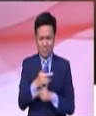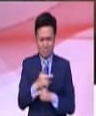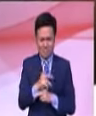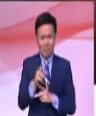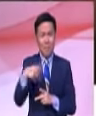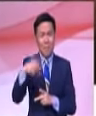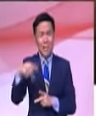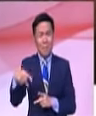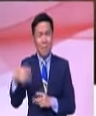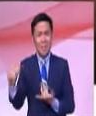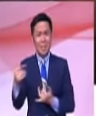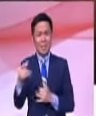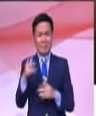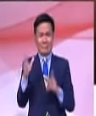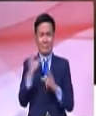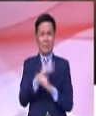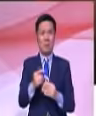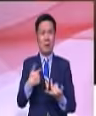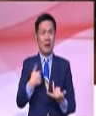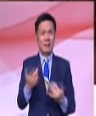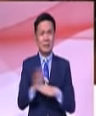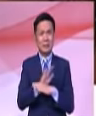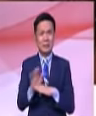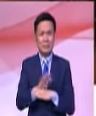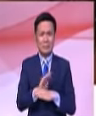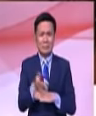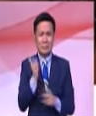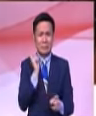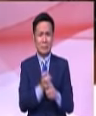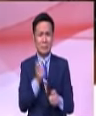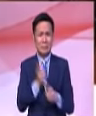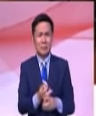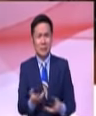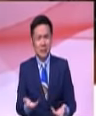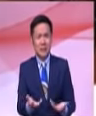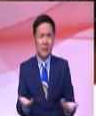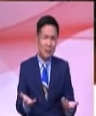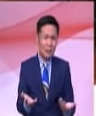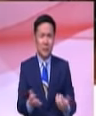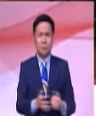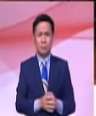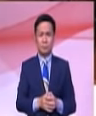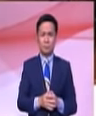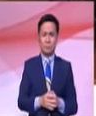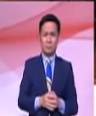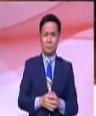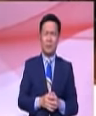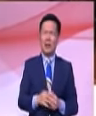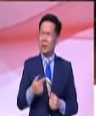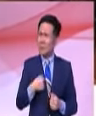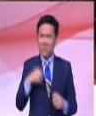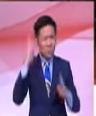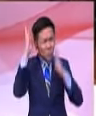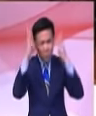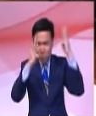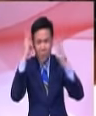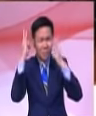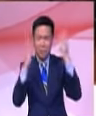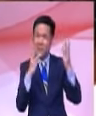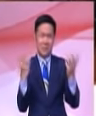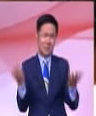sekali lagi dilaksanakan di Sarawak jika kes terus mencatatkan peningkatan. Kami orang amat bimbang untuk